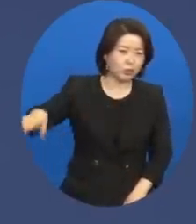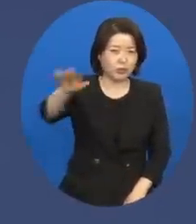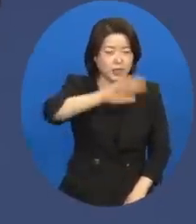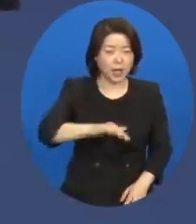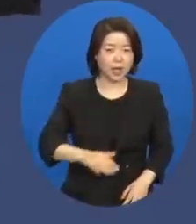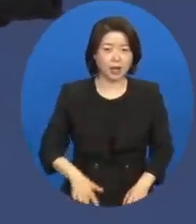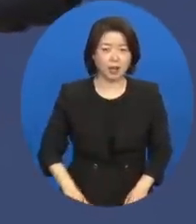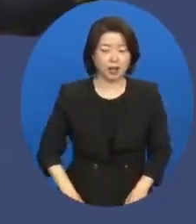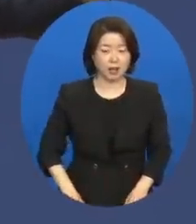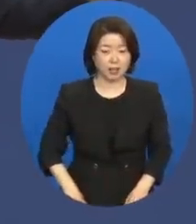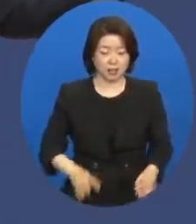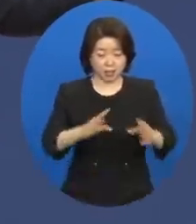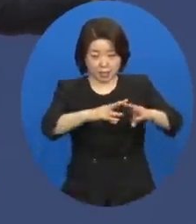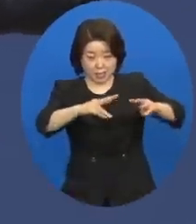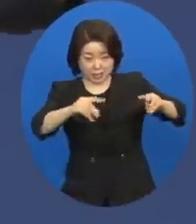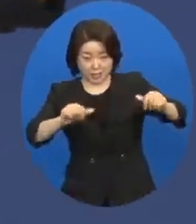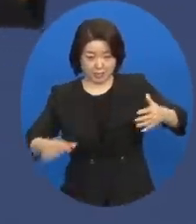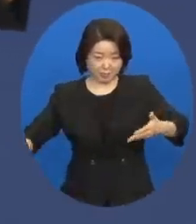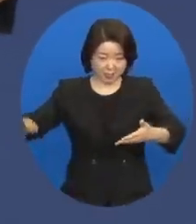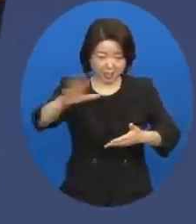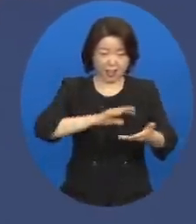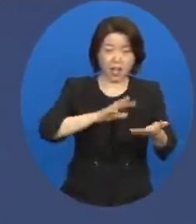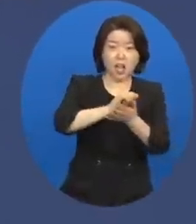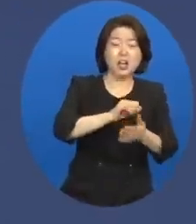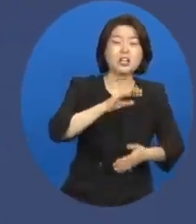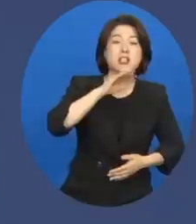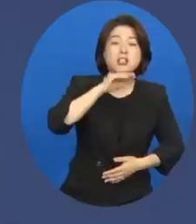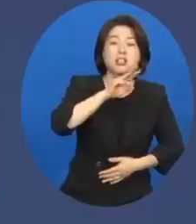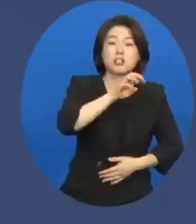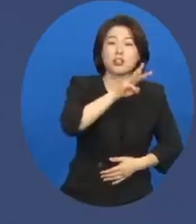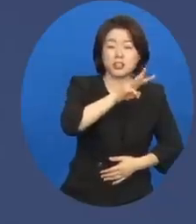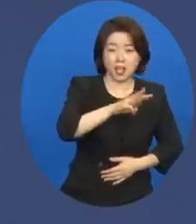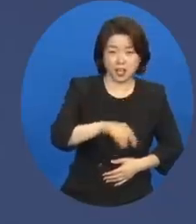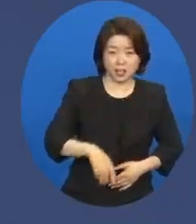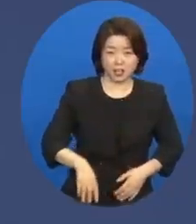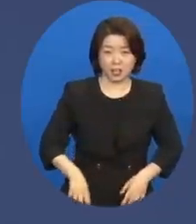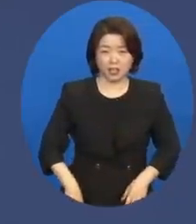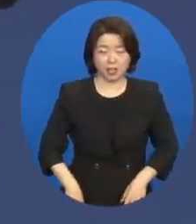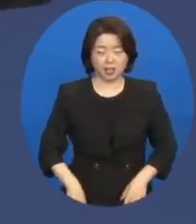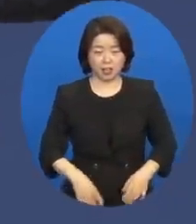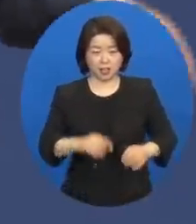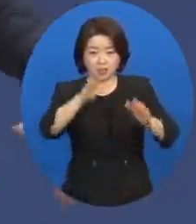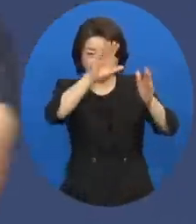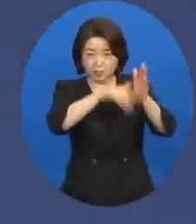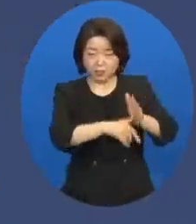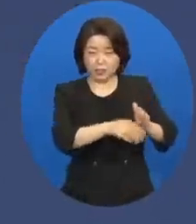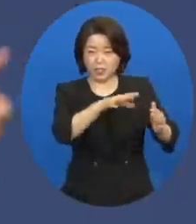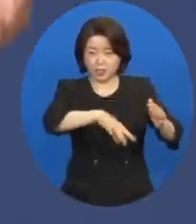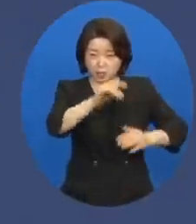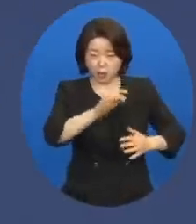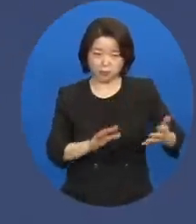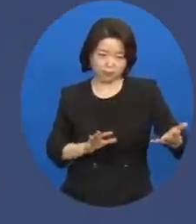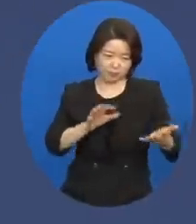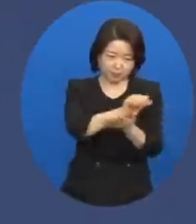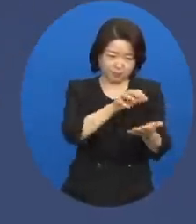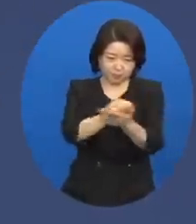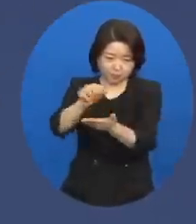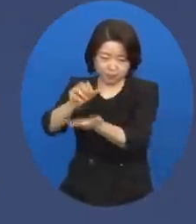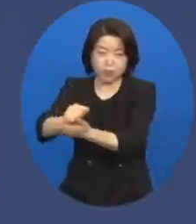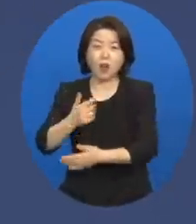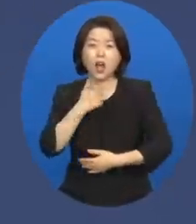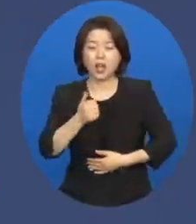온 대륙을 삼키고 나이 33살에 전 세계 당대 최고의 정복을 했다면서 호기를